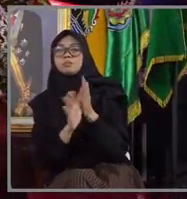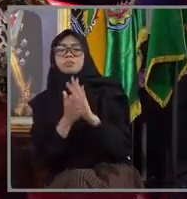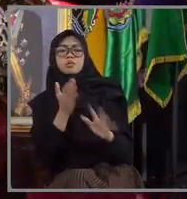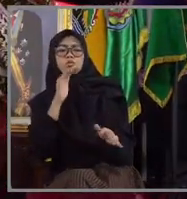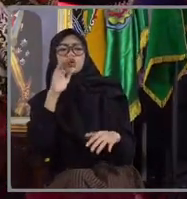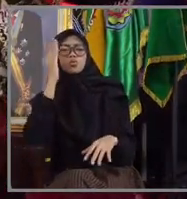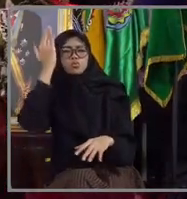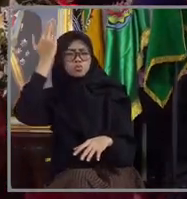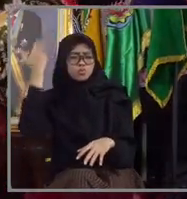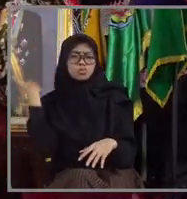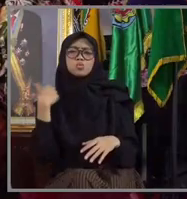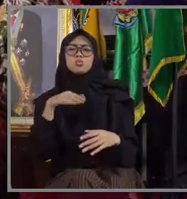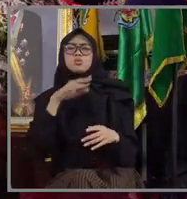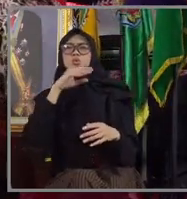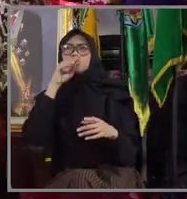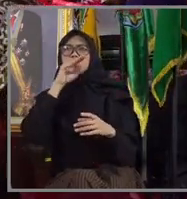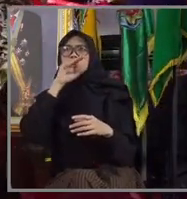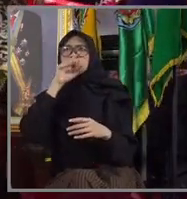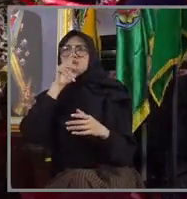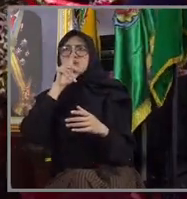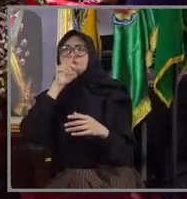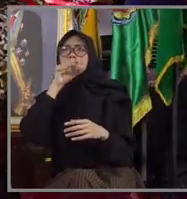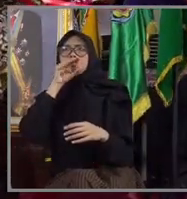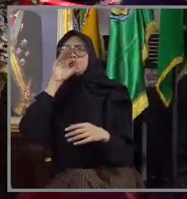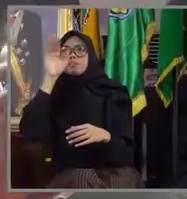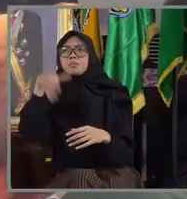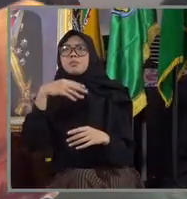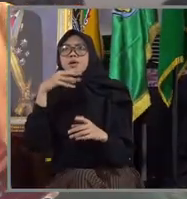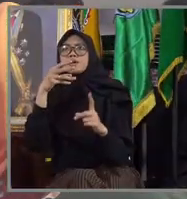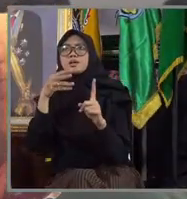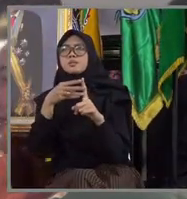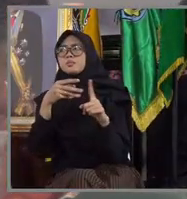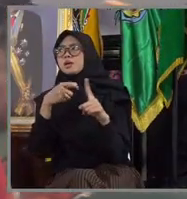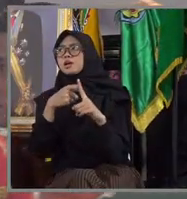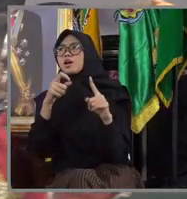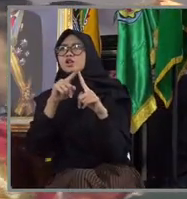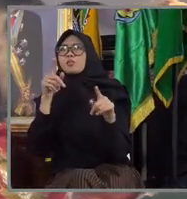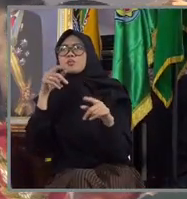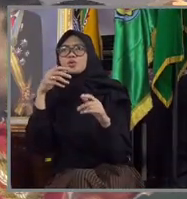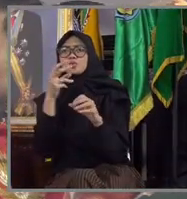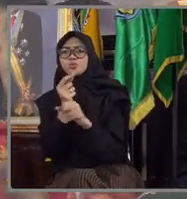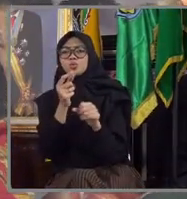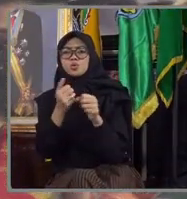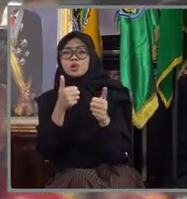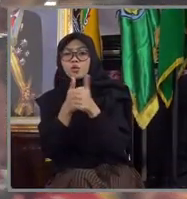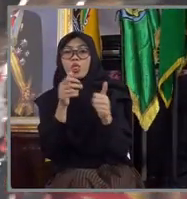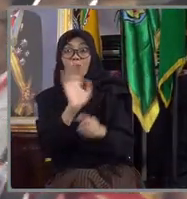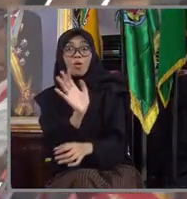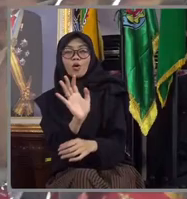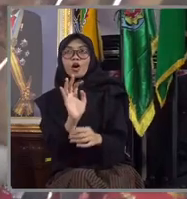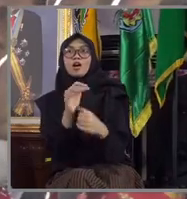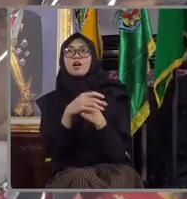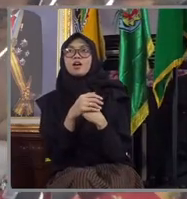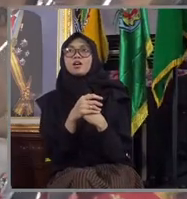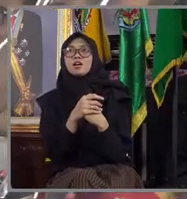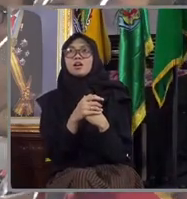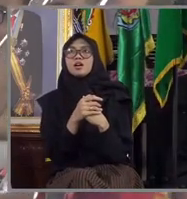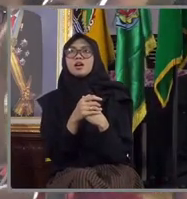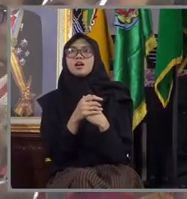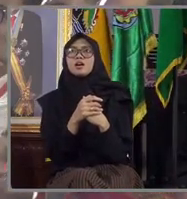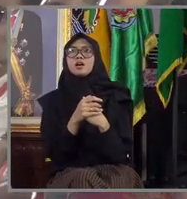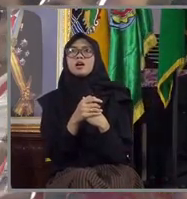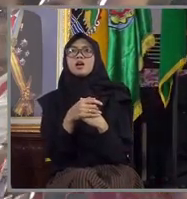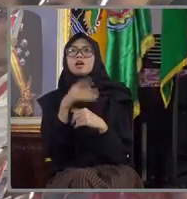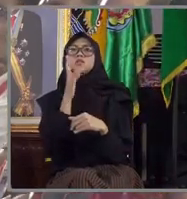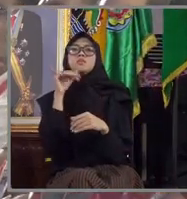kali pak guru tapi malah mempergagah bukan bukan gurunya gurunya kenapa lo supaya bisa menurunkan berat